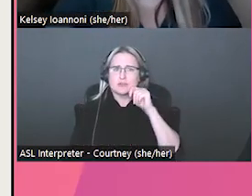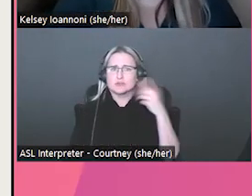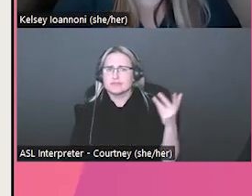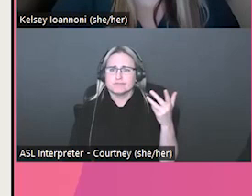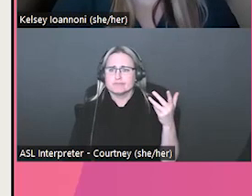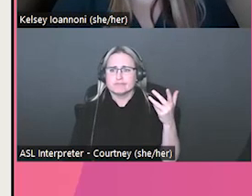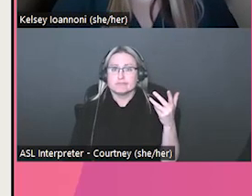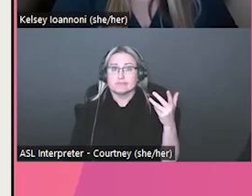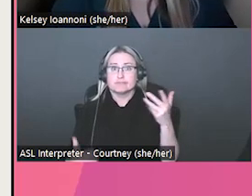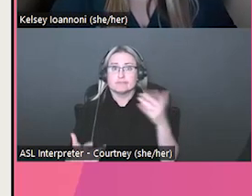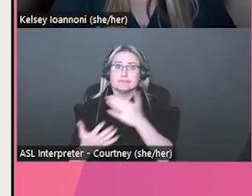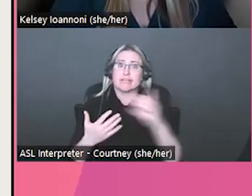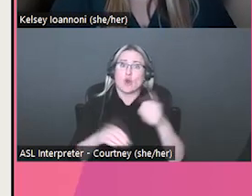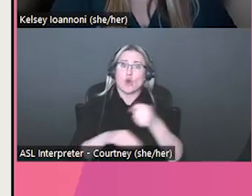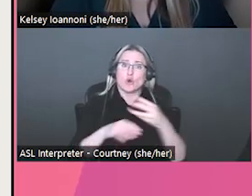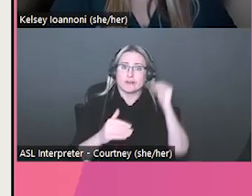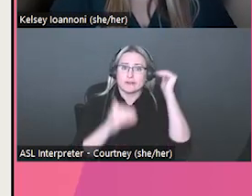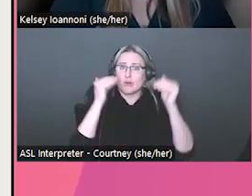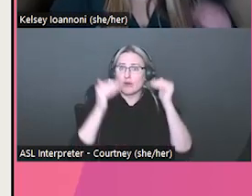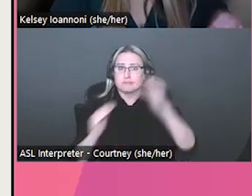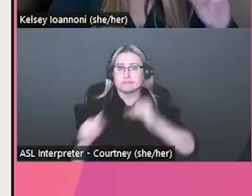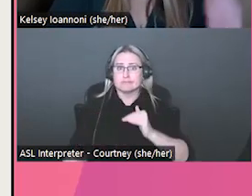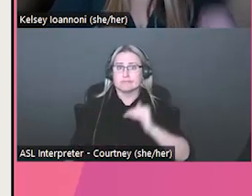quand j'étais une jeune adolescente,